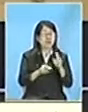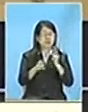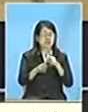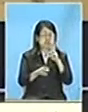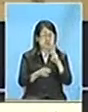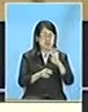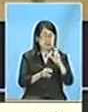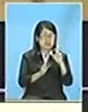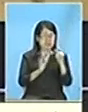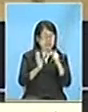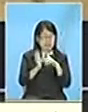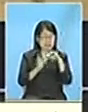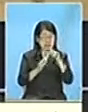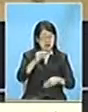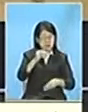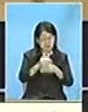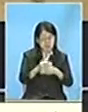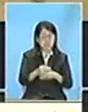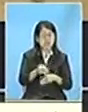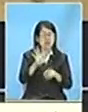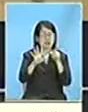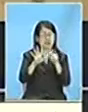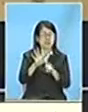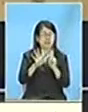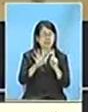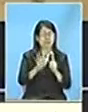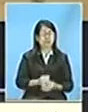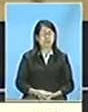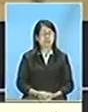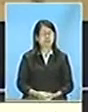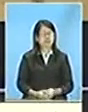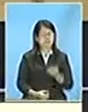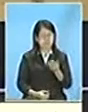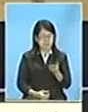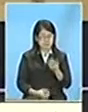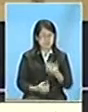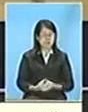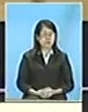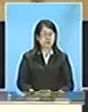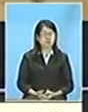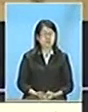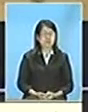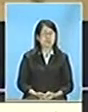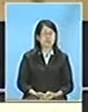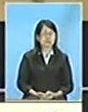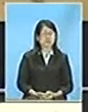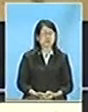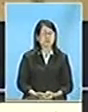ยเอกวัฒน์ขอเพิ่มข้อความเป็นมาตรา5ทับ1ค่ะเชิญท่านวิชาญค่ะ